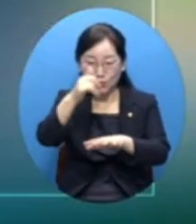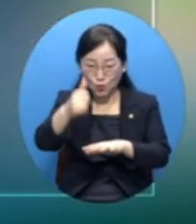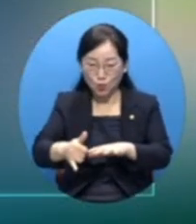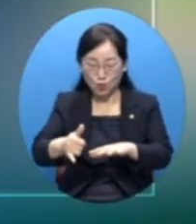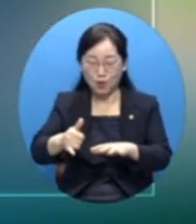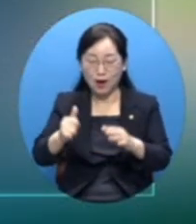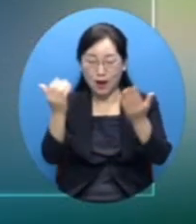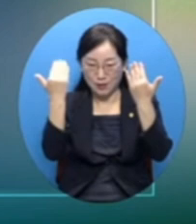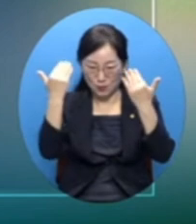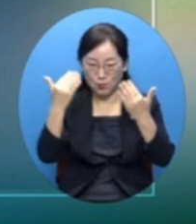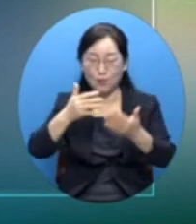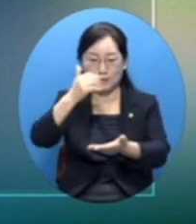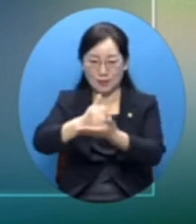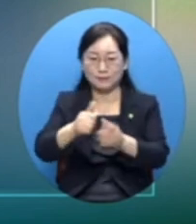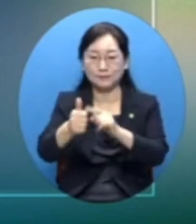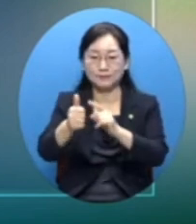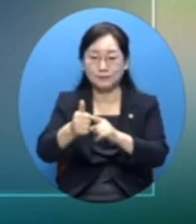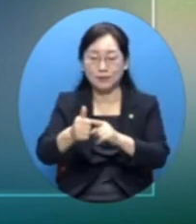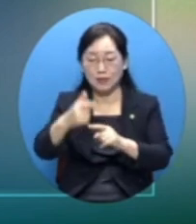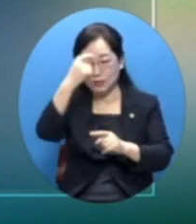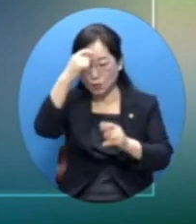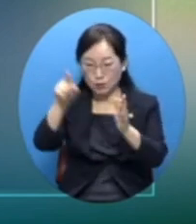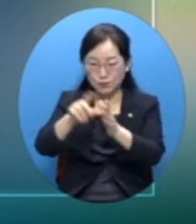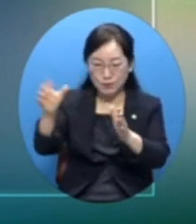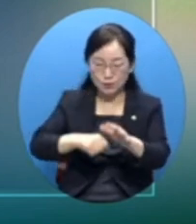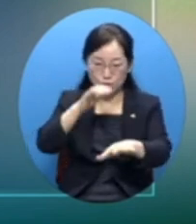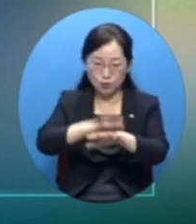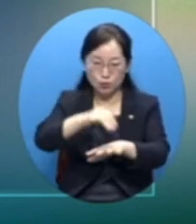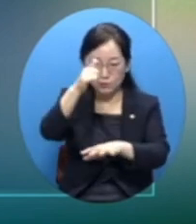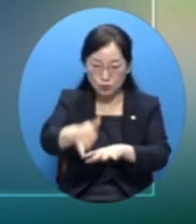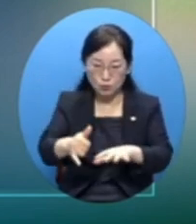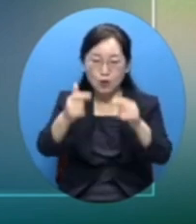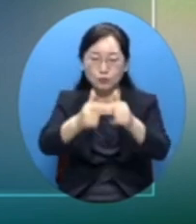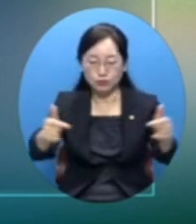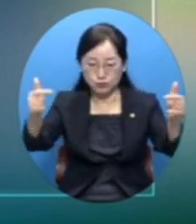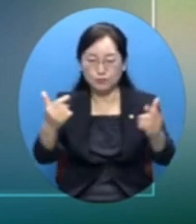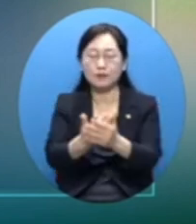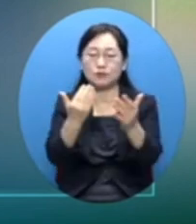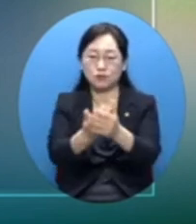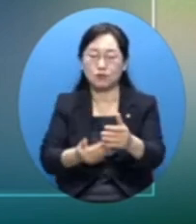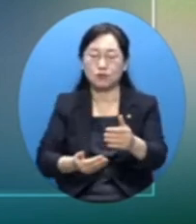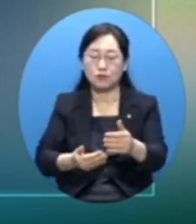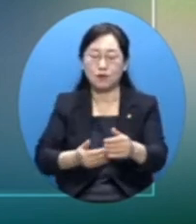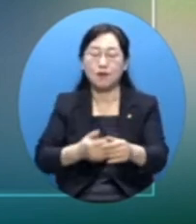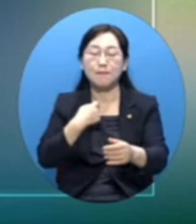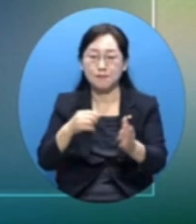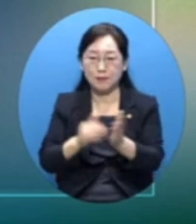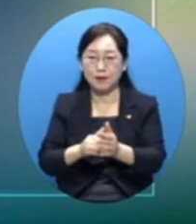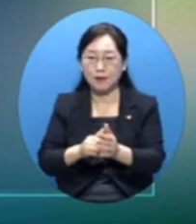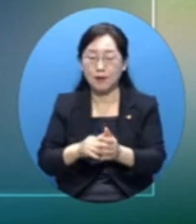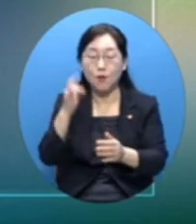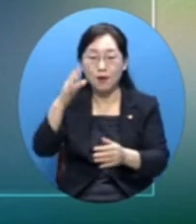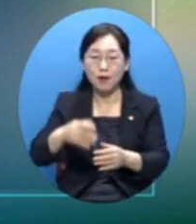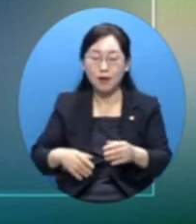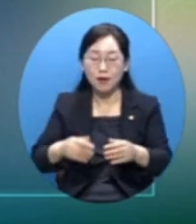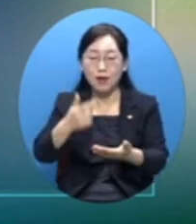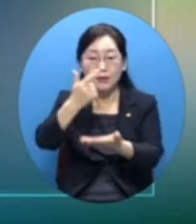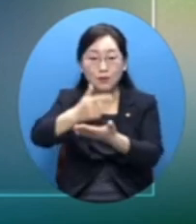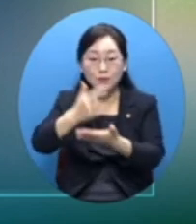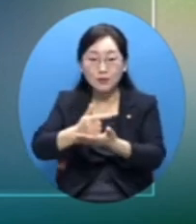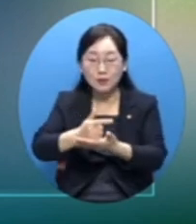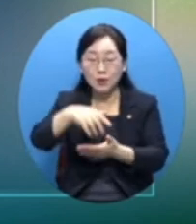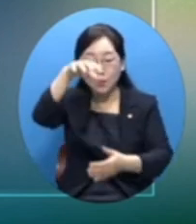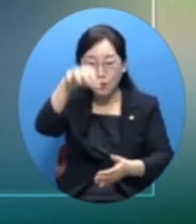기독교 신앙을 바탕으로 천풍을 내신 가 김용기 장로님 1909년 9월 5일 정기도 남명주 외부면